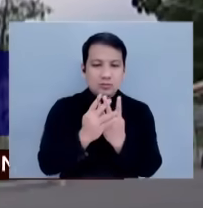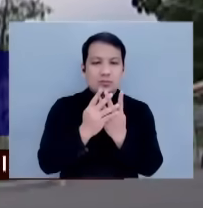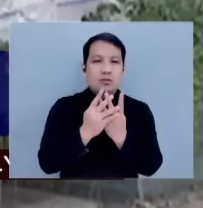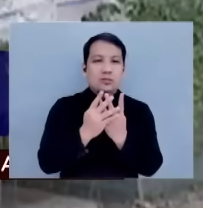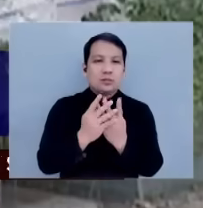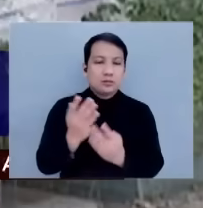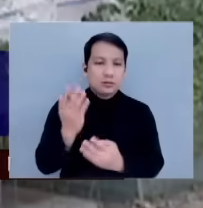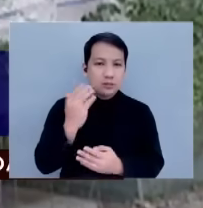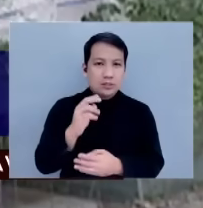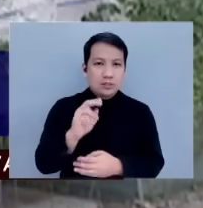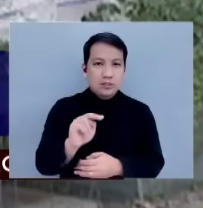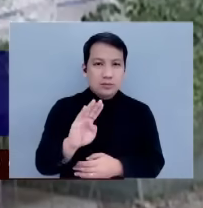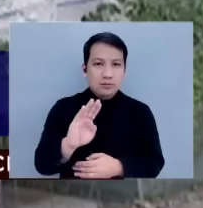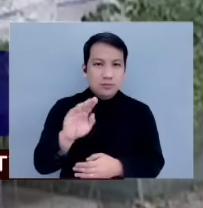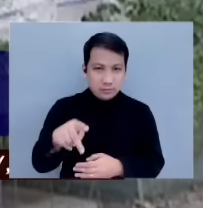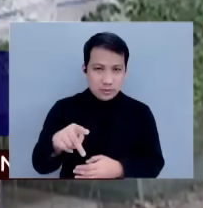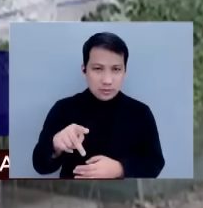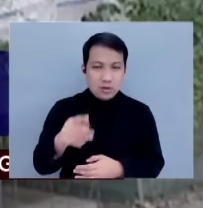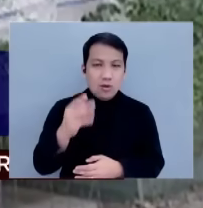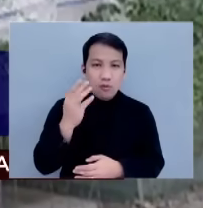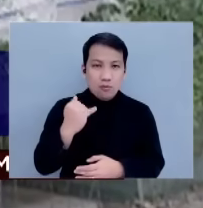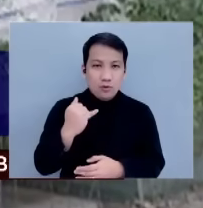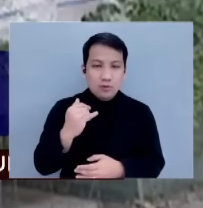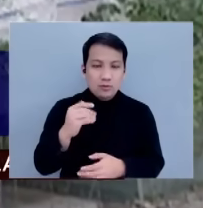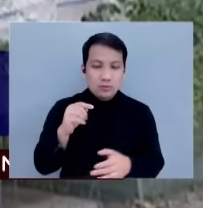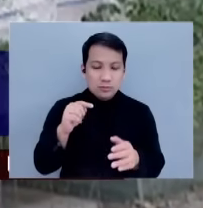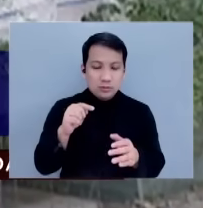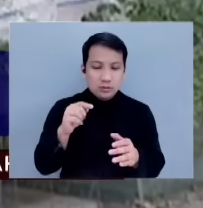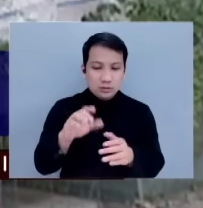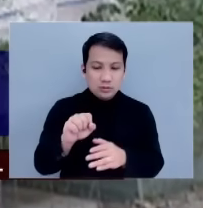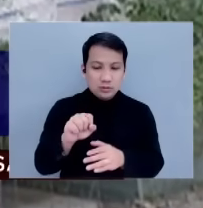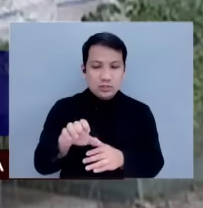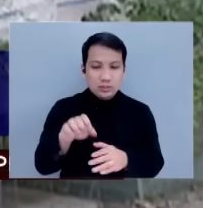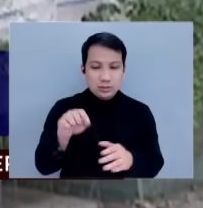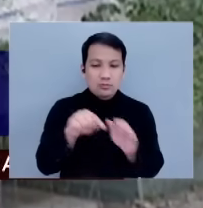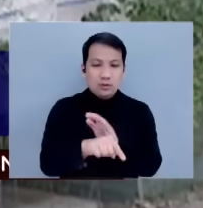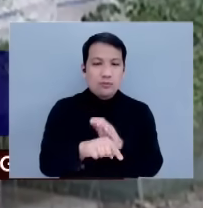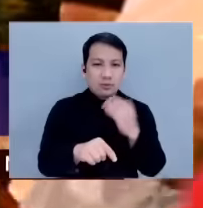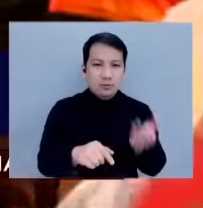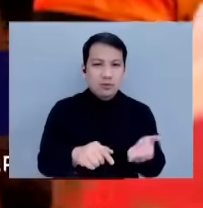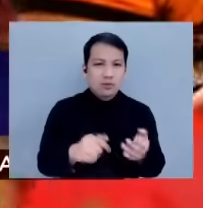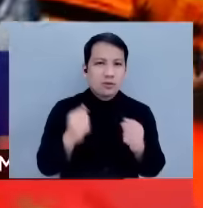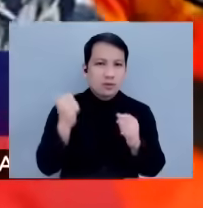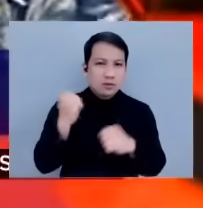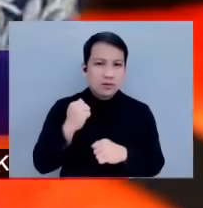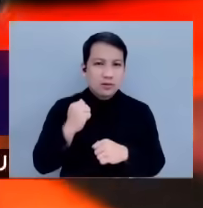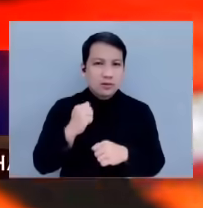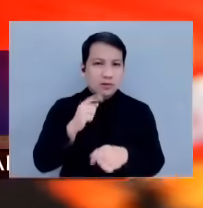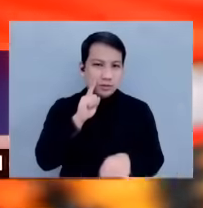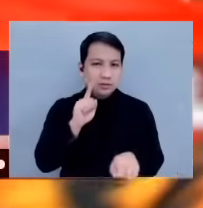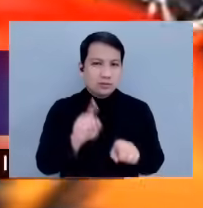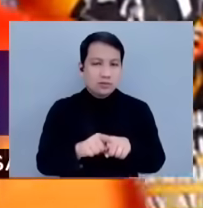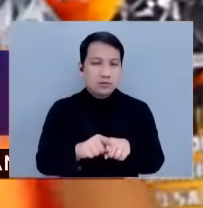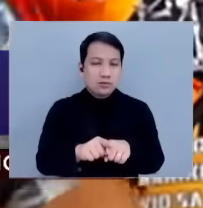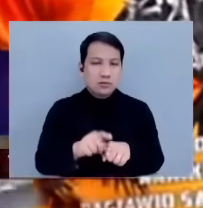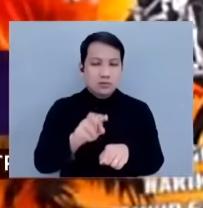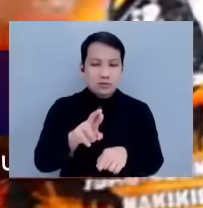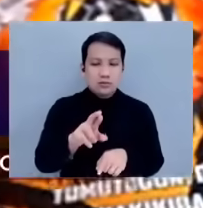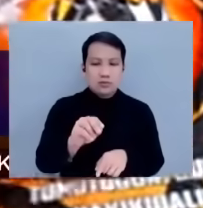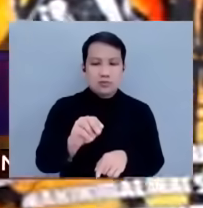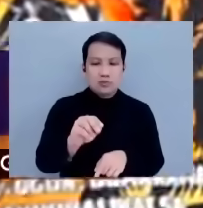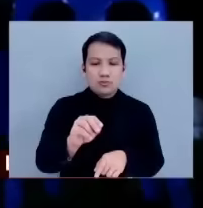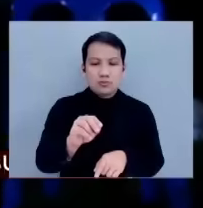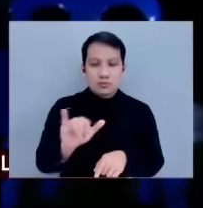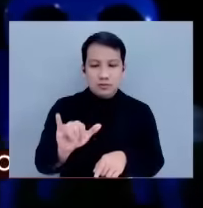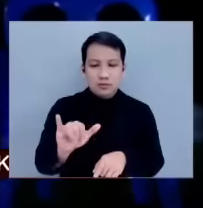New Bilibid Prison dahil sa kasong murder. Inaasahan naman na raw ito ng kapatid ni Percy Lapid na si Roy Mabasa. Pero ang